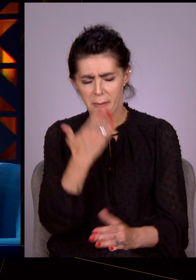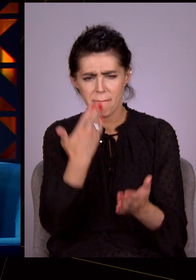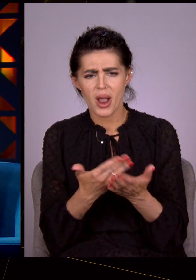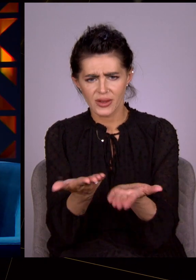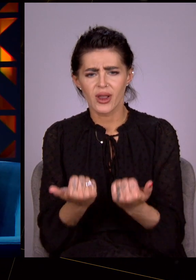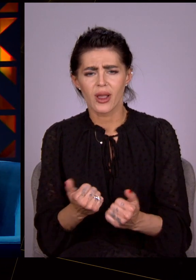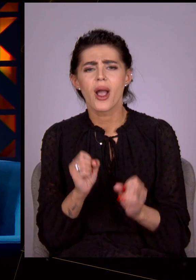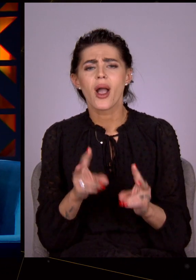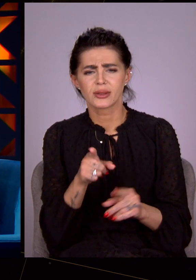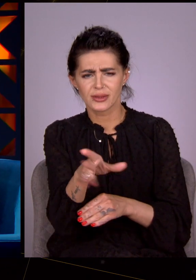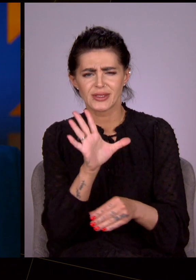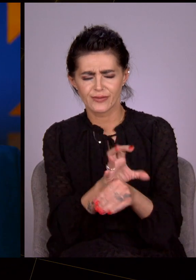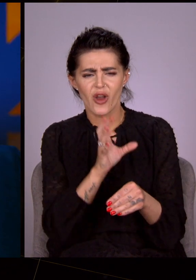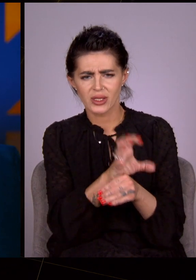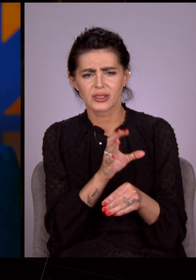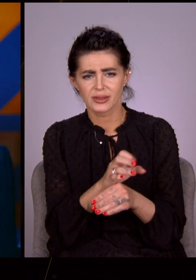ти сваришся.